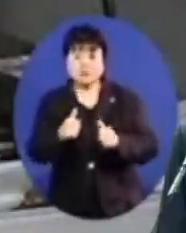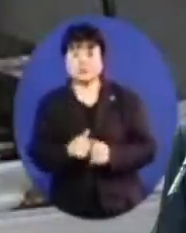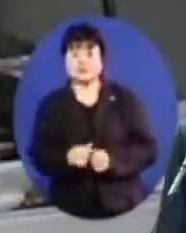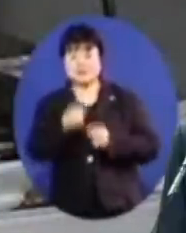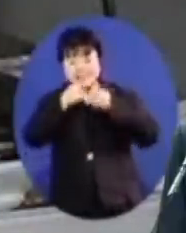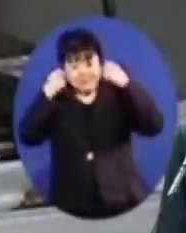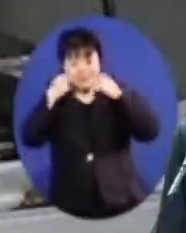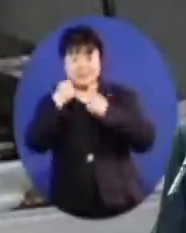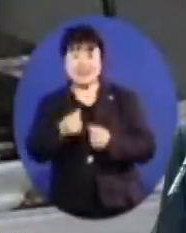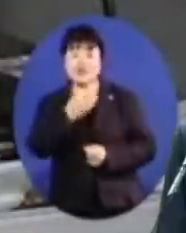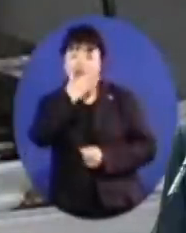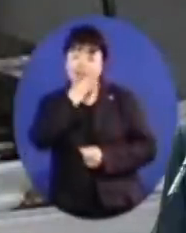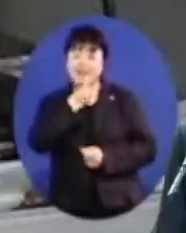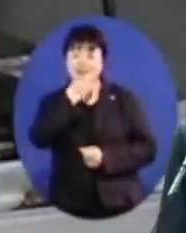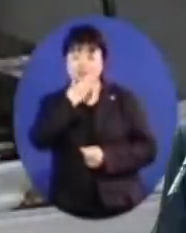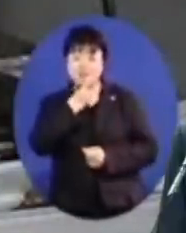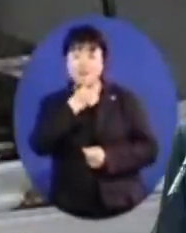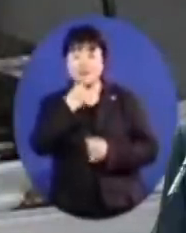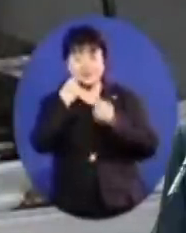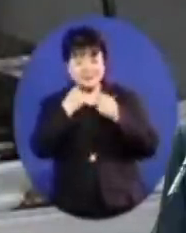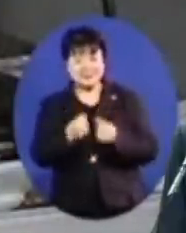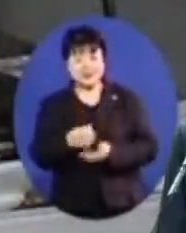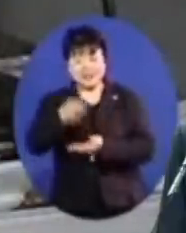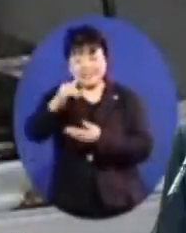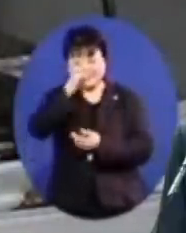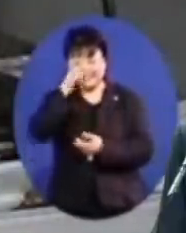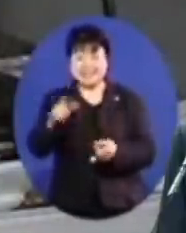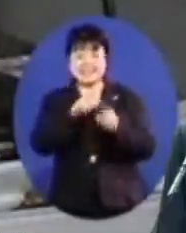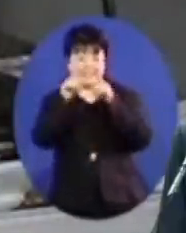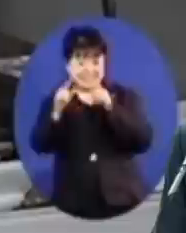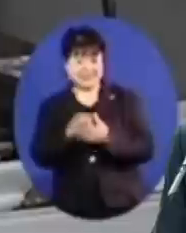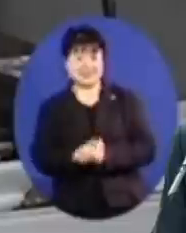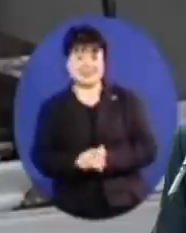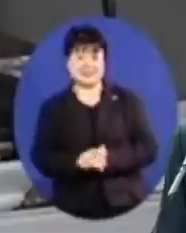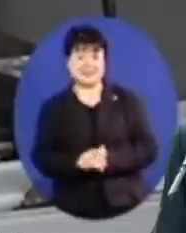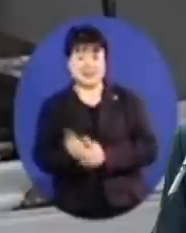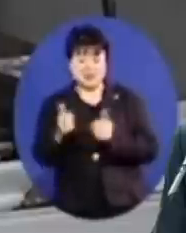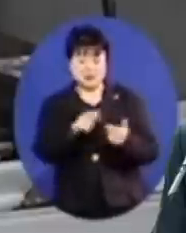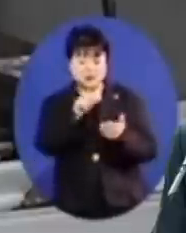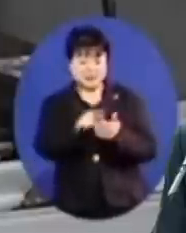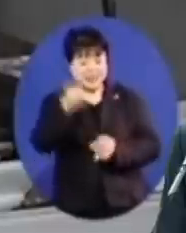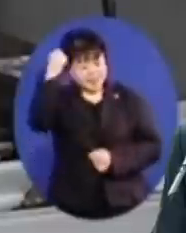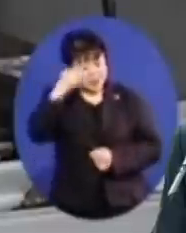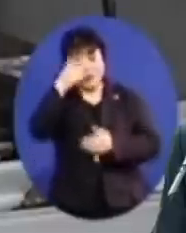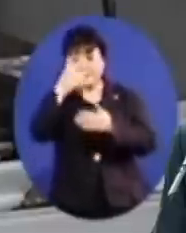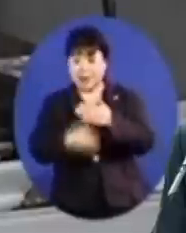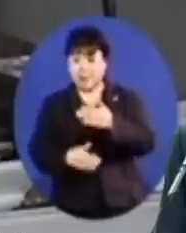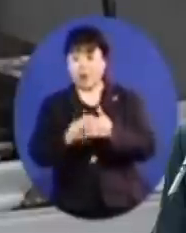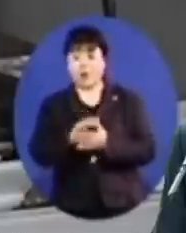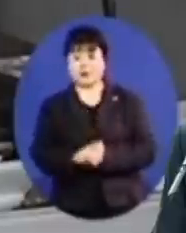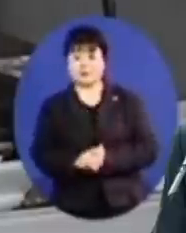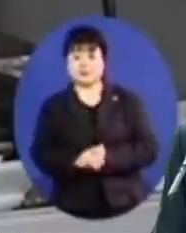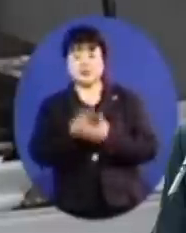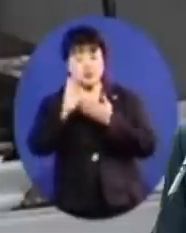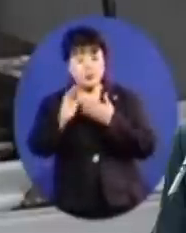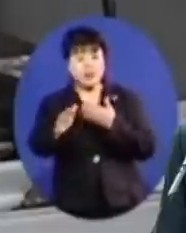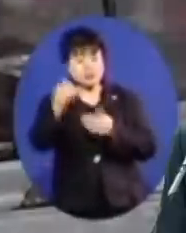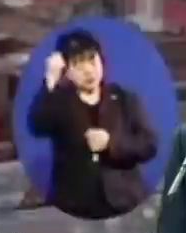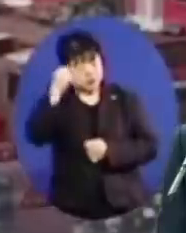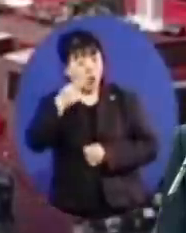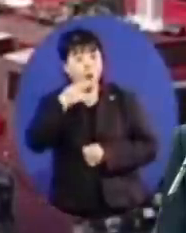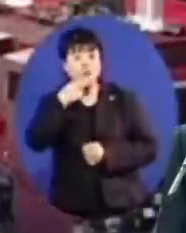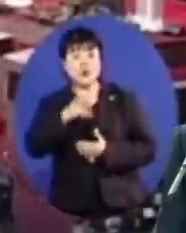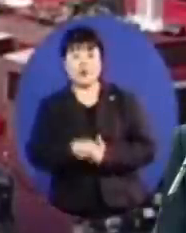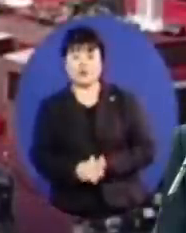기쁘게 살고 행복하게 살고 가치 있게 사는 것이 죽을 때 기억나는 것이고 그 이외의 것은 기억나지 않는다고